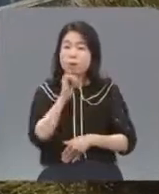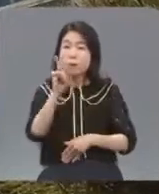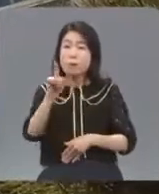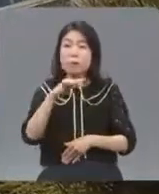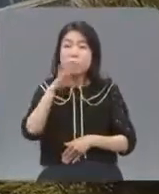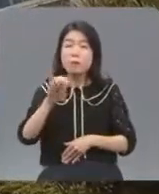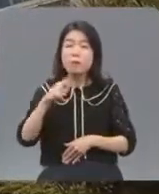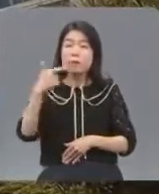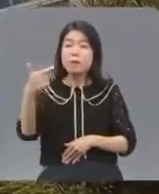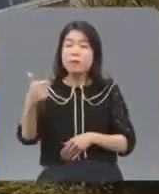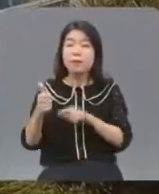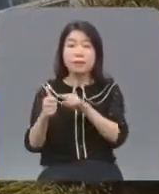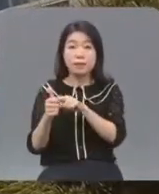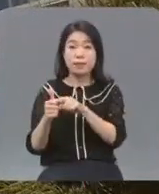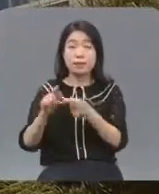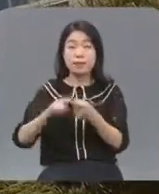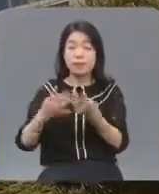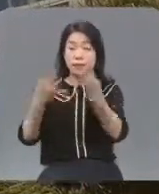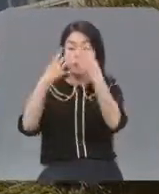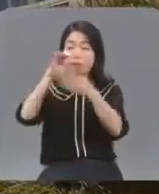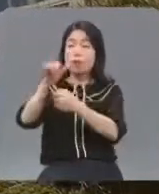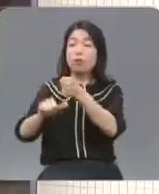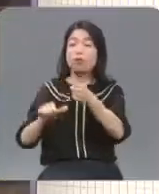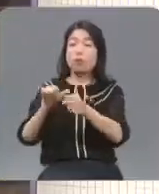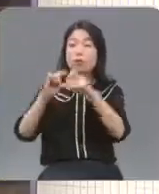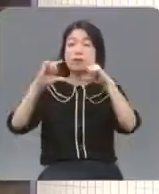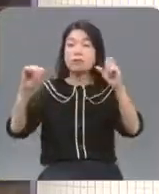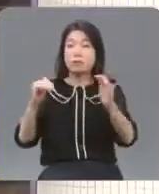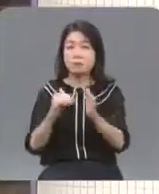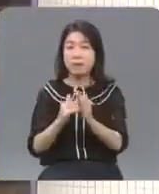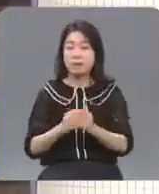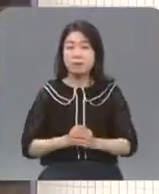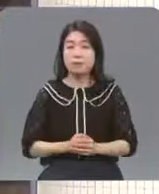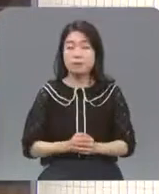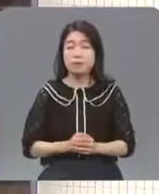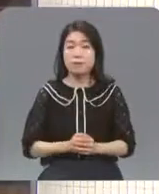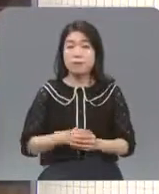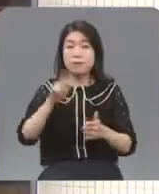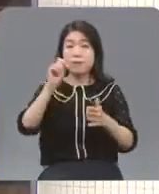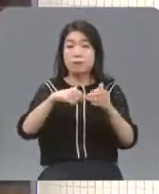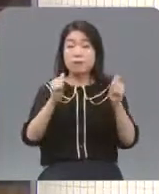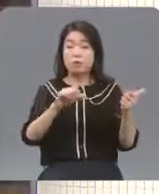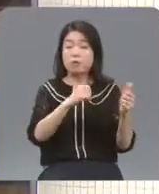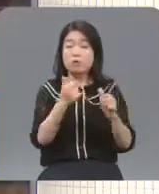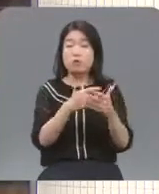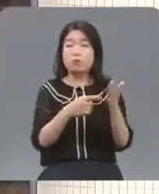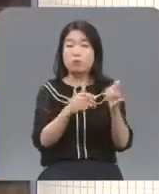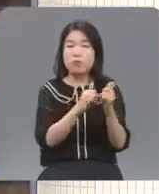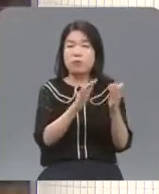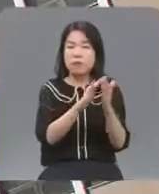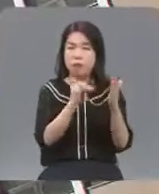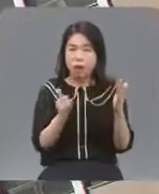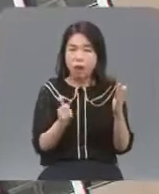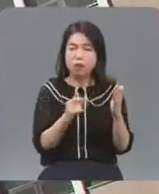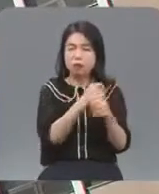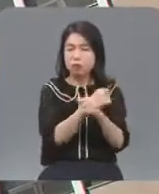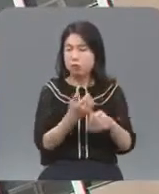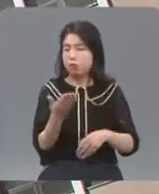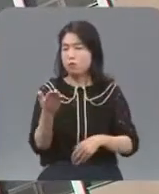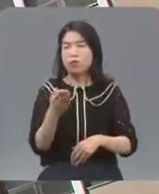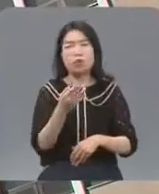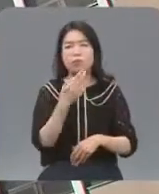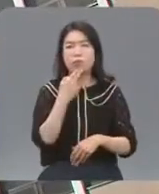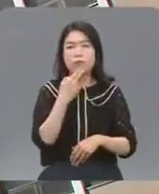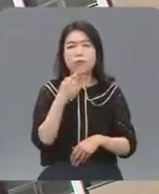40여 수 살 l 씨에 대해 징역 5년을 선고했습니다 재판부는 숨진 피의자들의 유족 으로부터 용서받지